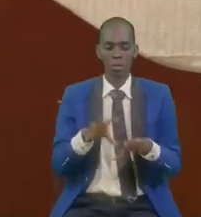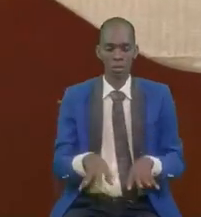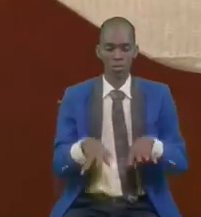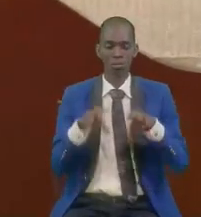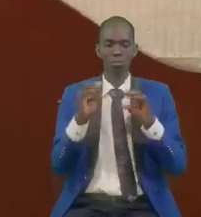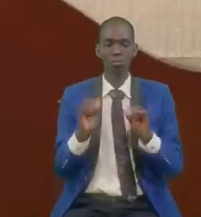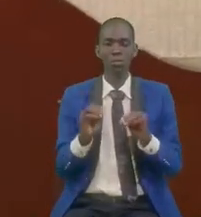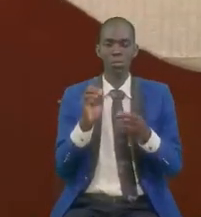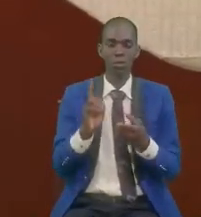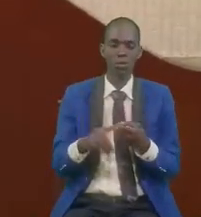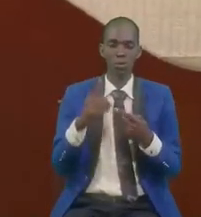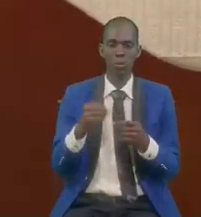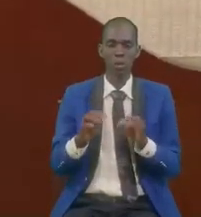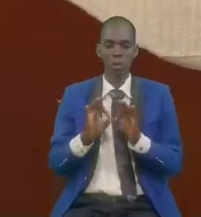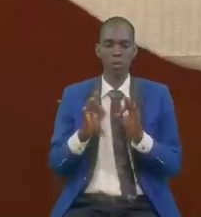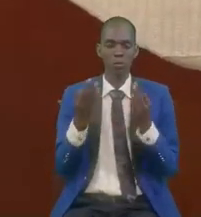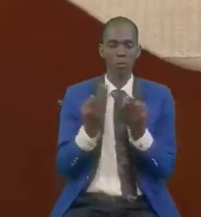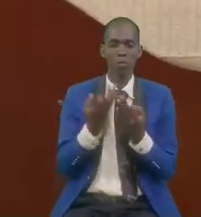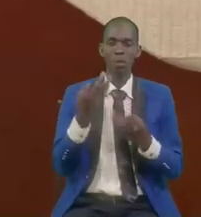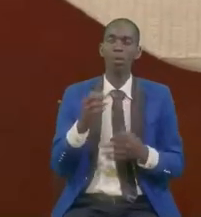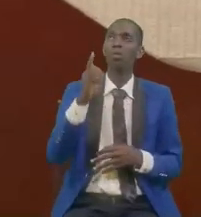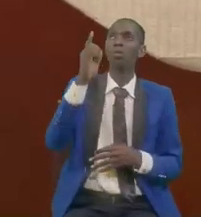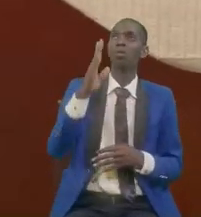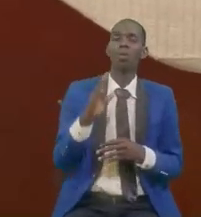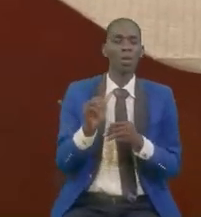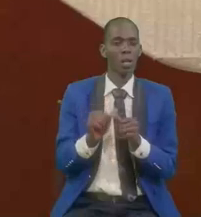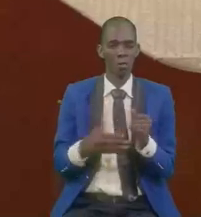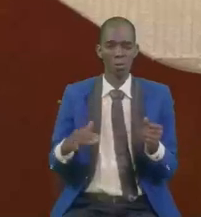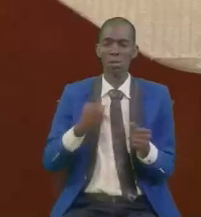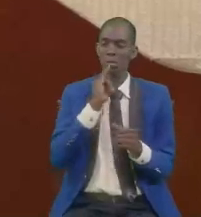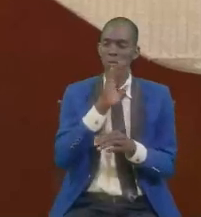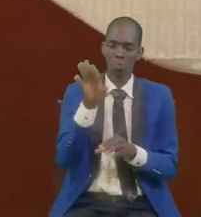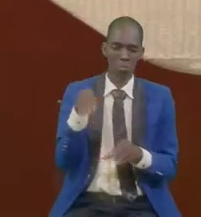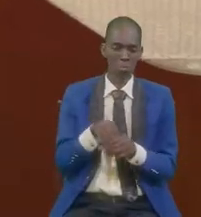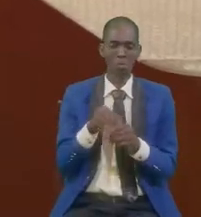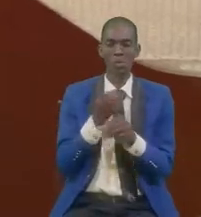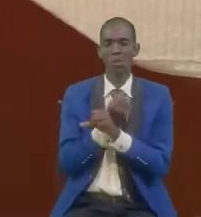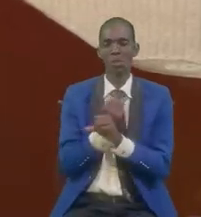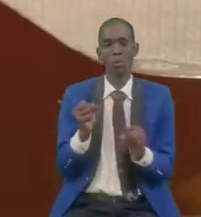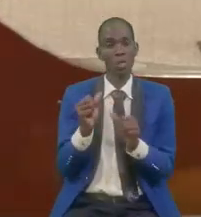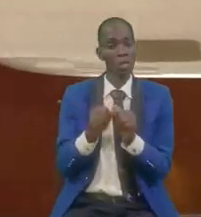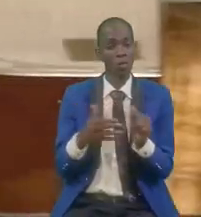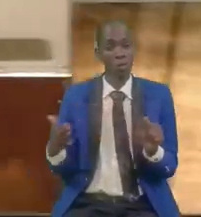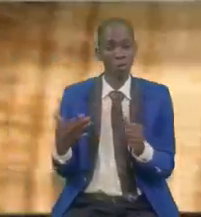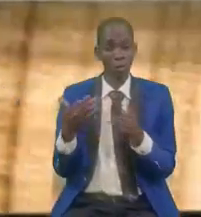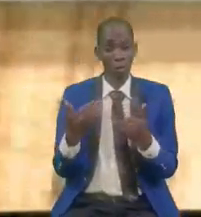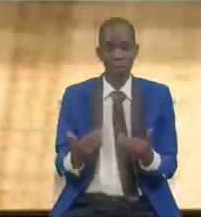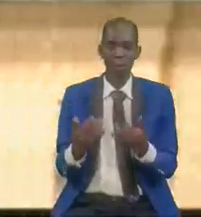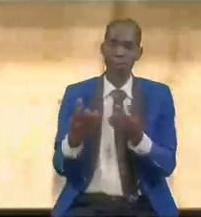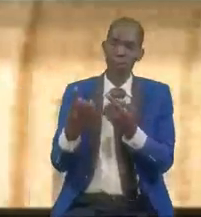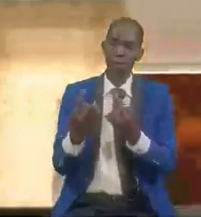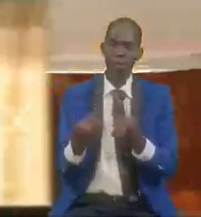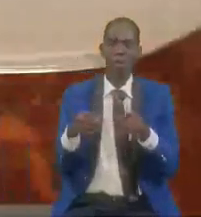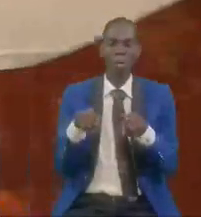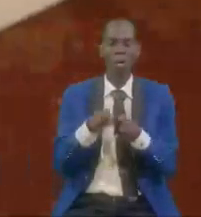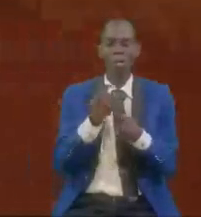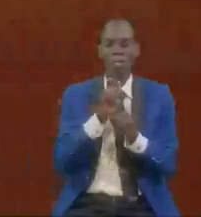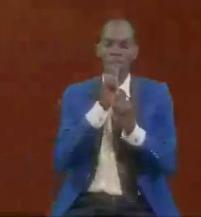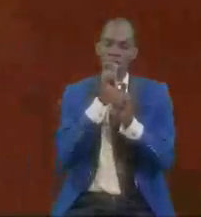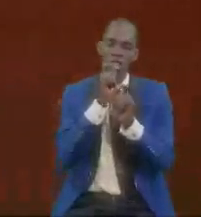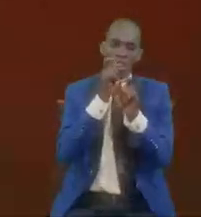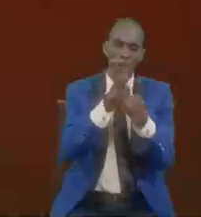rédemption, l'adoption dans la famille de Dieu, tout le paquet, le salut, tu viens comme étant un